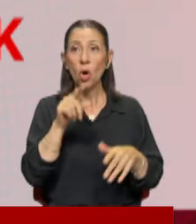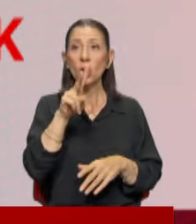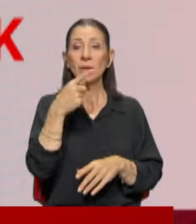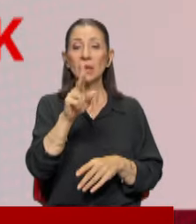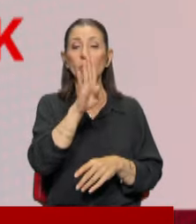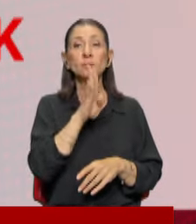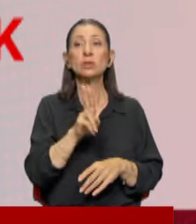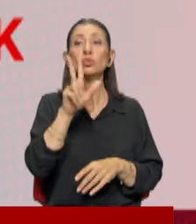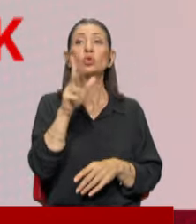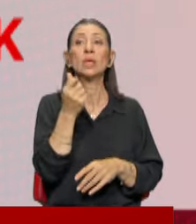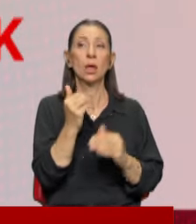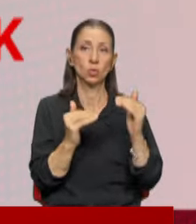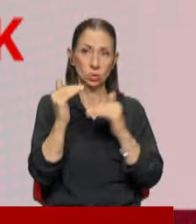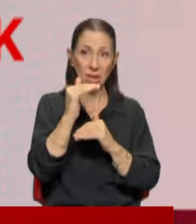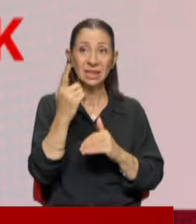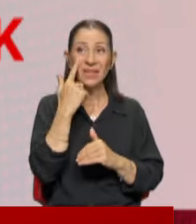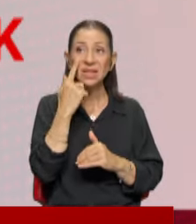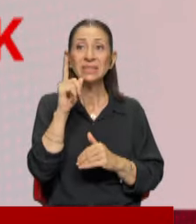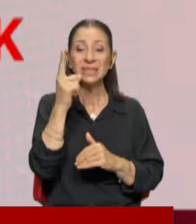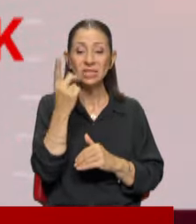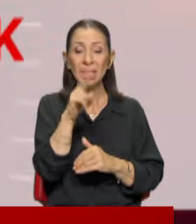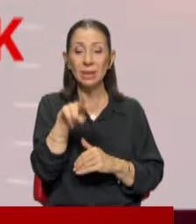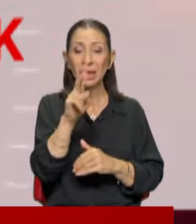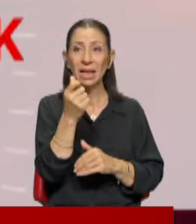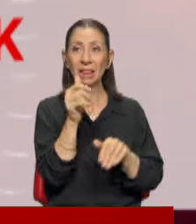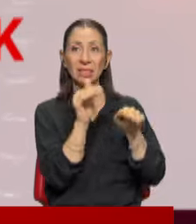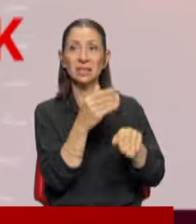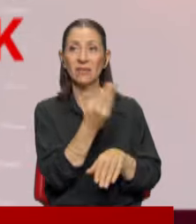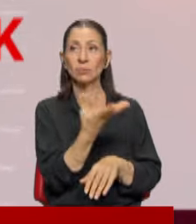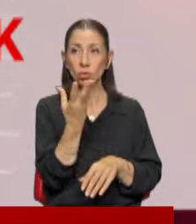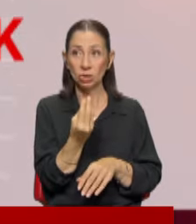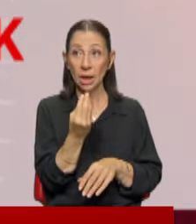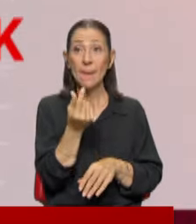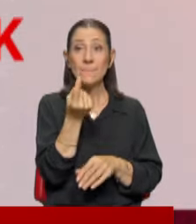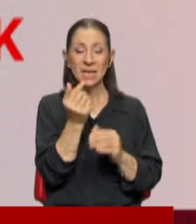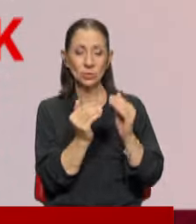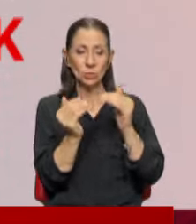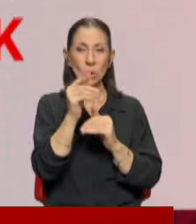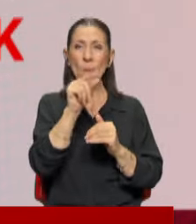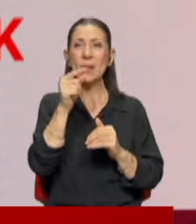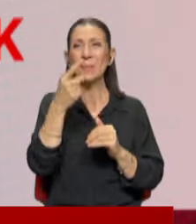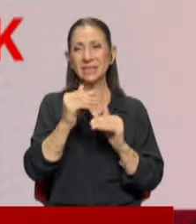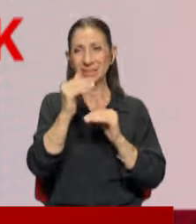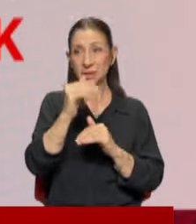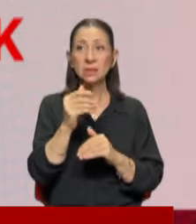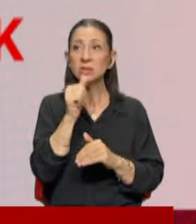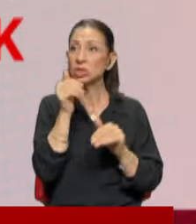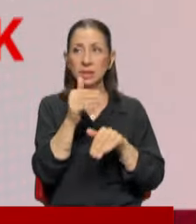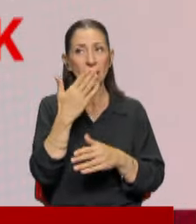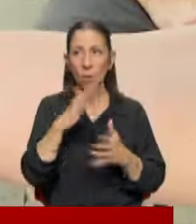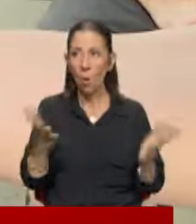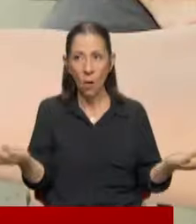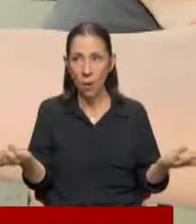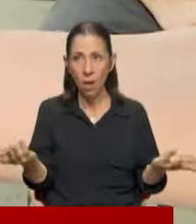12.473 liraya yükseldi. Devlet sadece 27 lira destek vermiş olacak. Biraz üstünde maaşı olan emekliye ise hiç destek